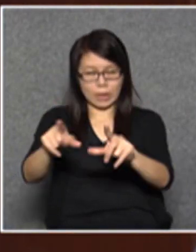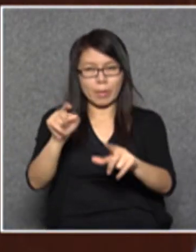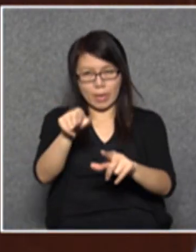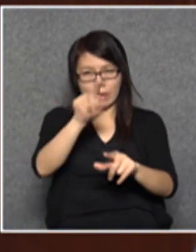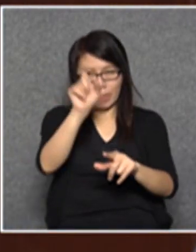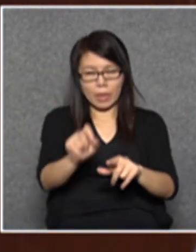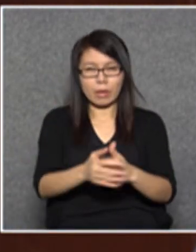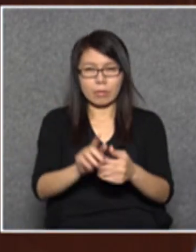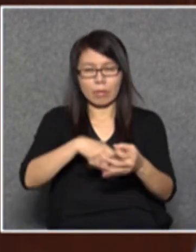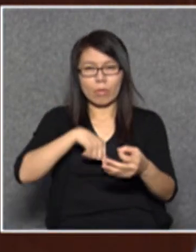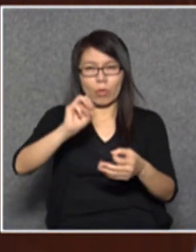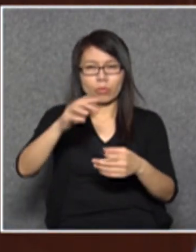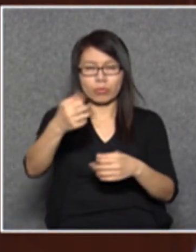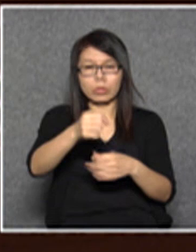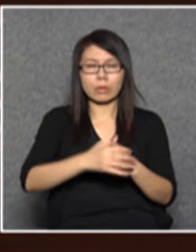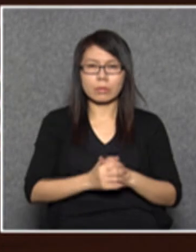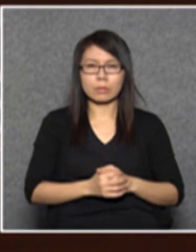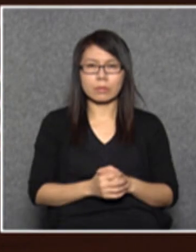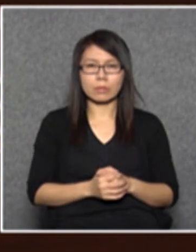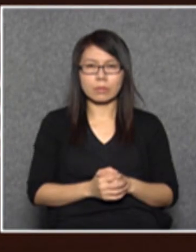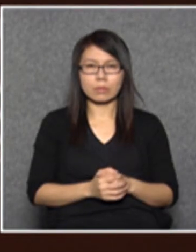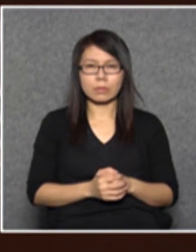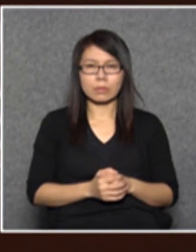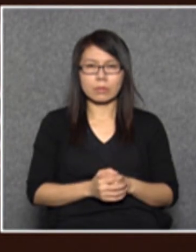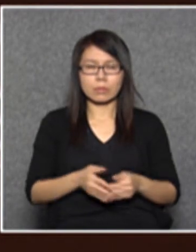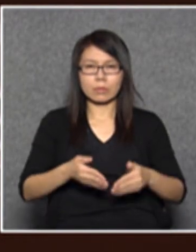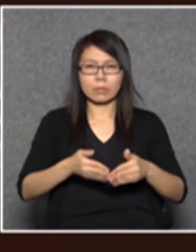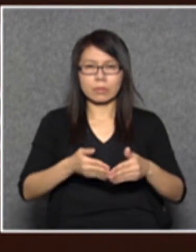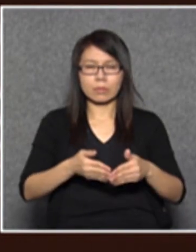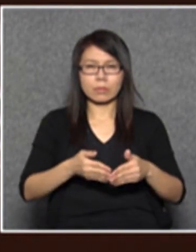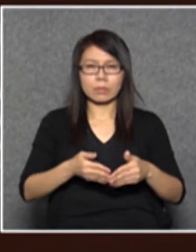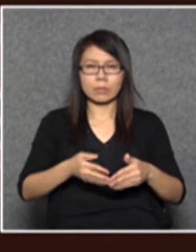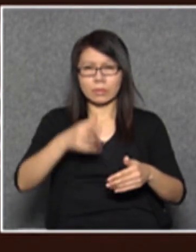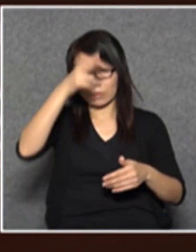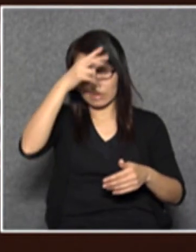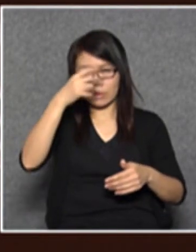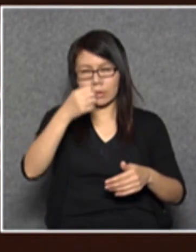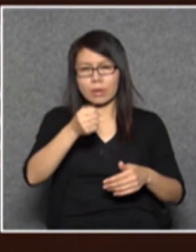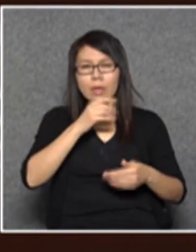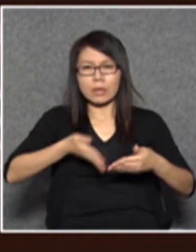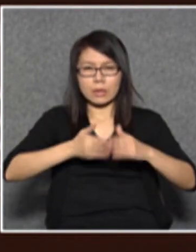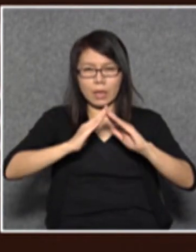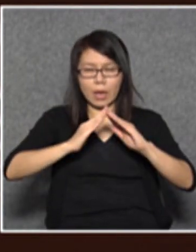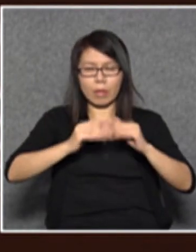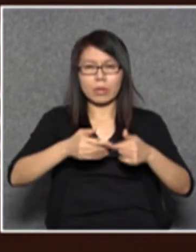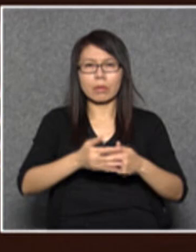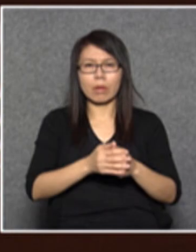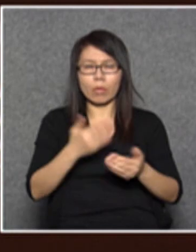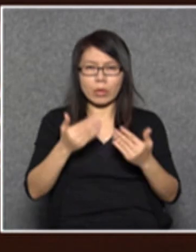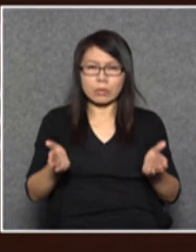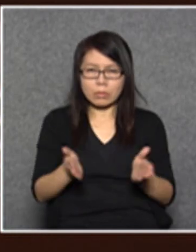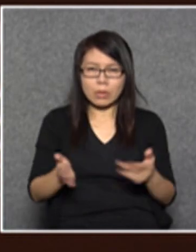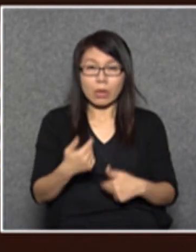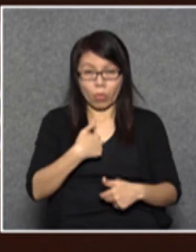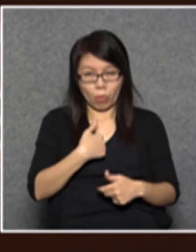議員， 主席成立特首，我們成立這個局或者是推動這個行業，我還緊張過